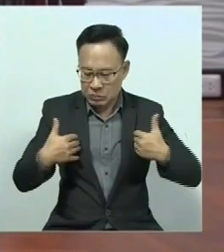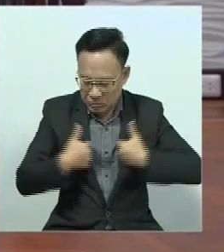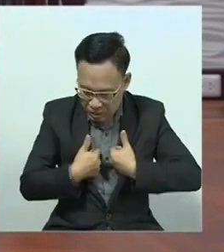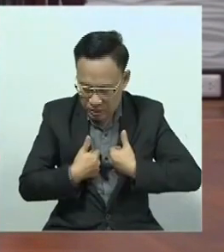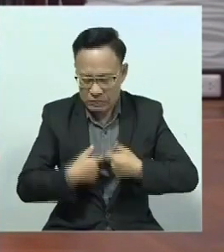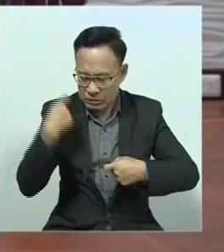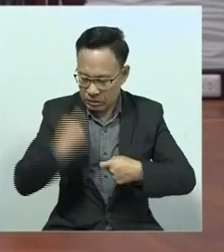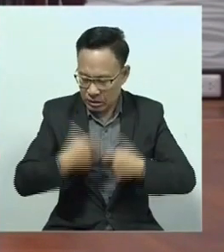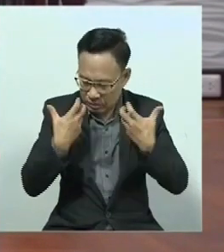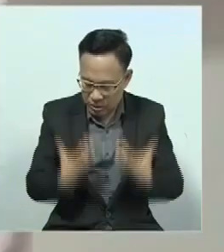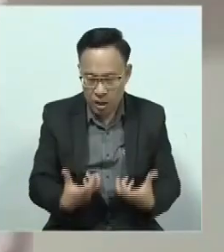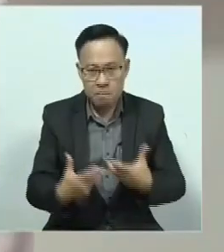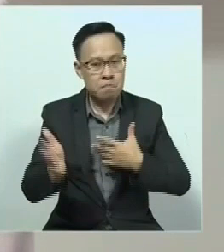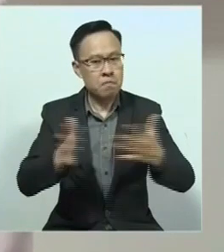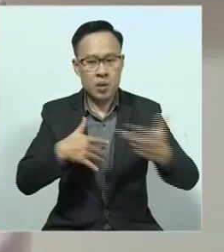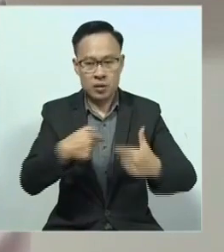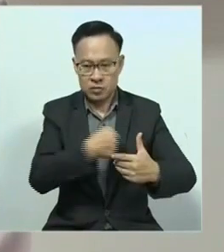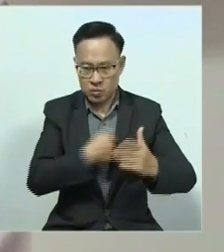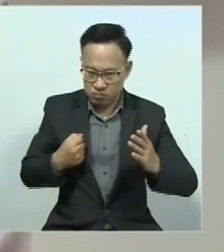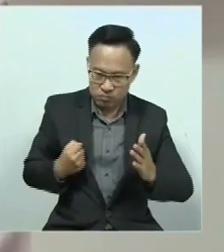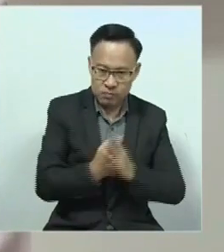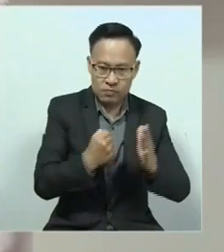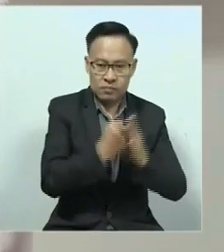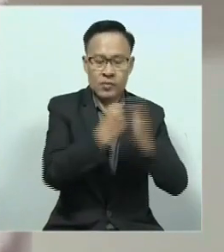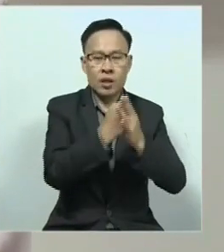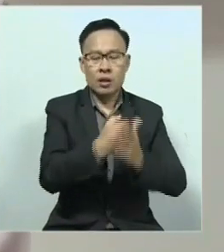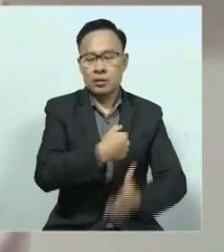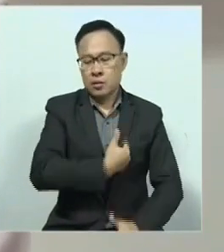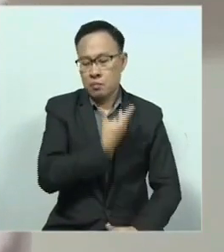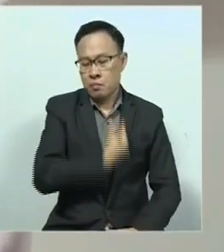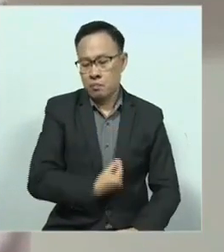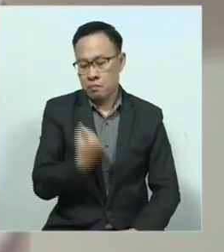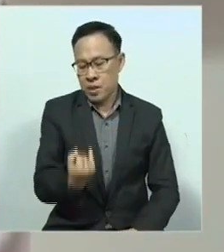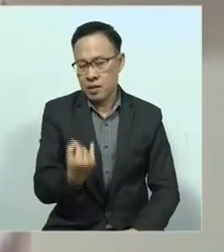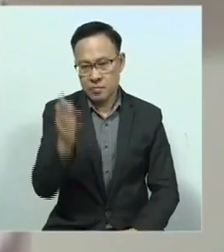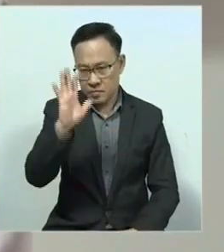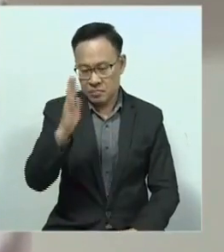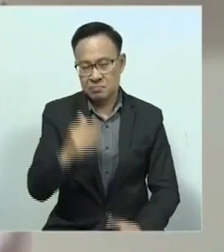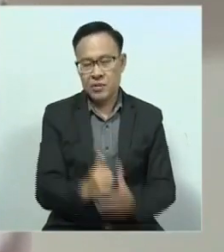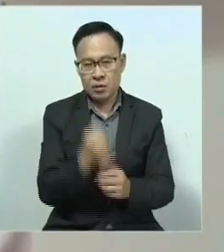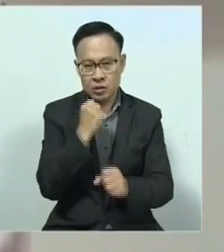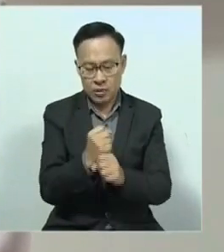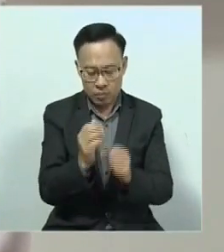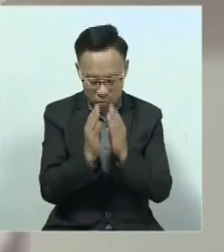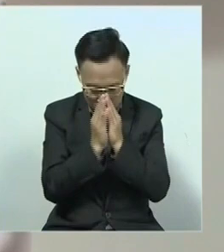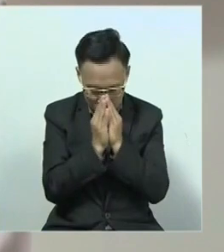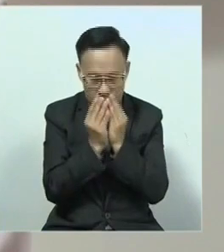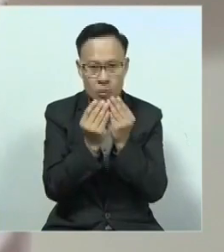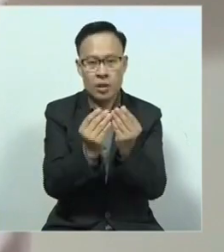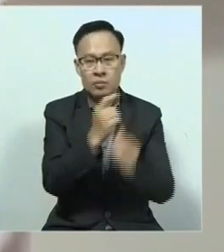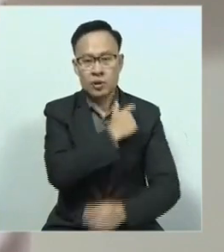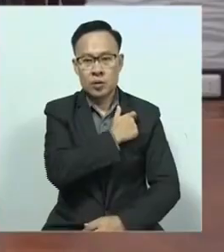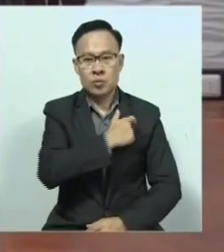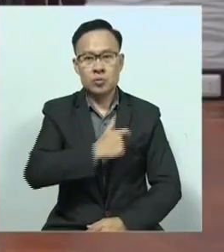การใดเราไม่เคยท้อแท้มีอย่างเดียวคือต้องทำเพื่อสถาบันของเราอันยิ่งใหญ่ของเราเ